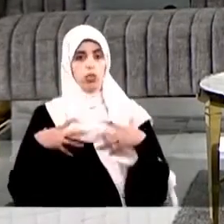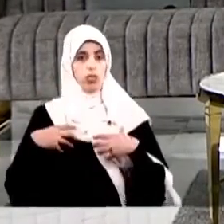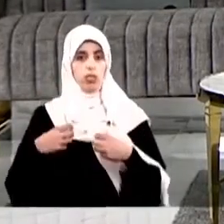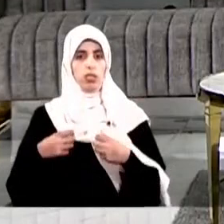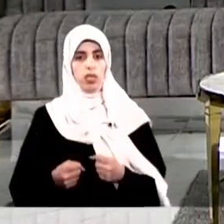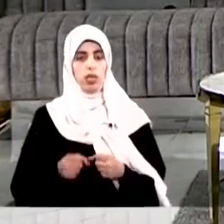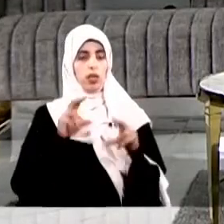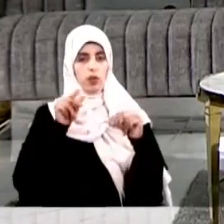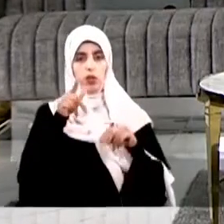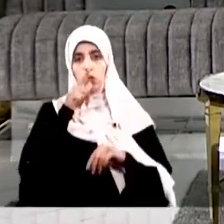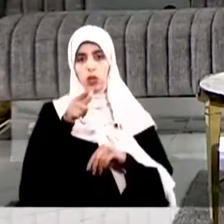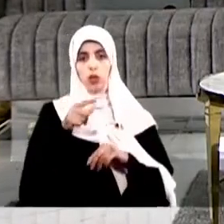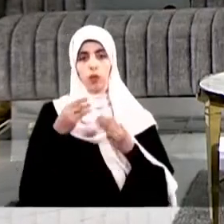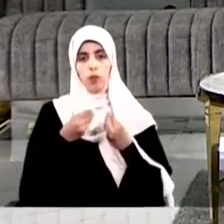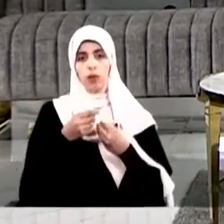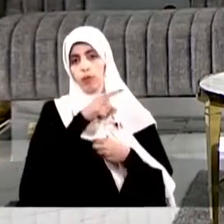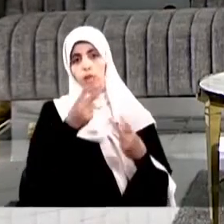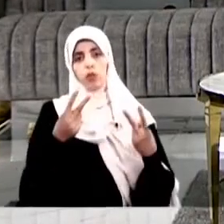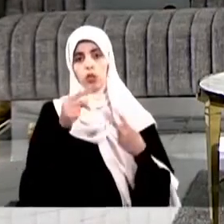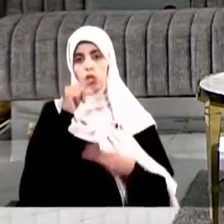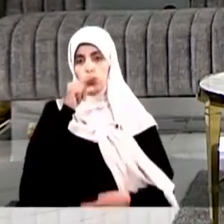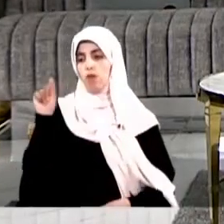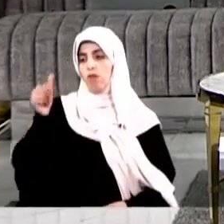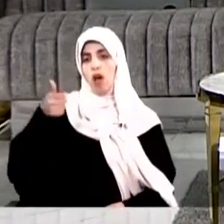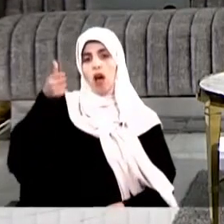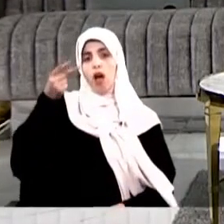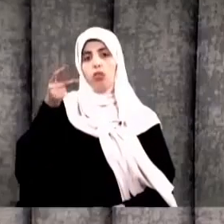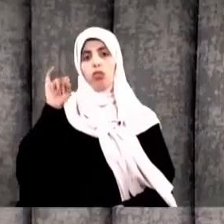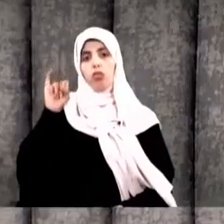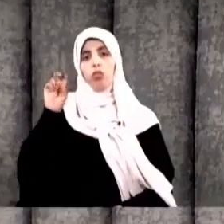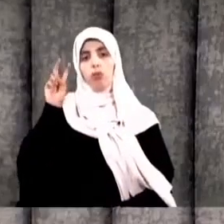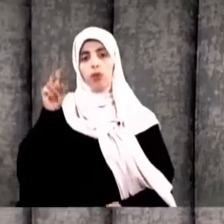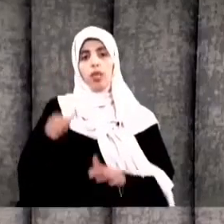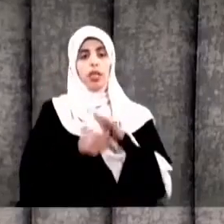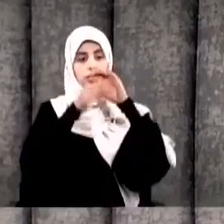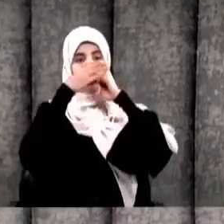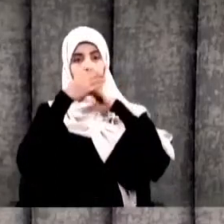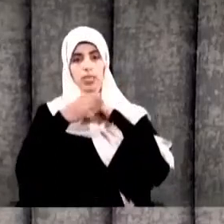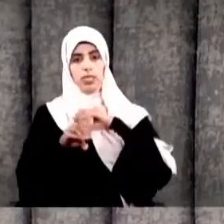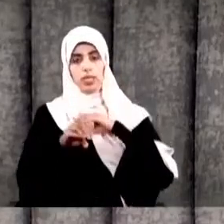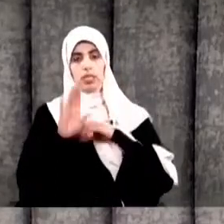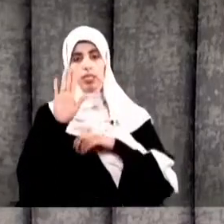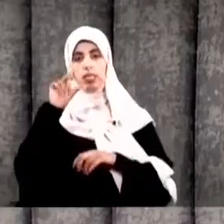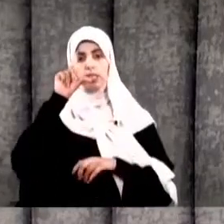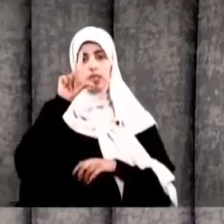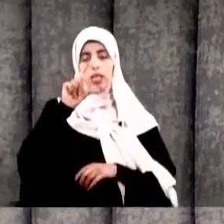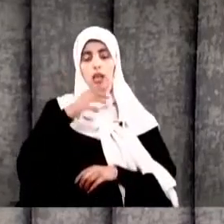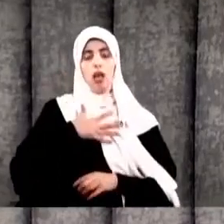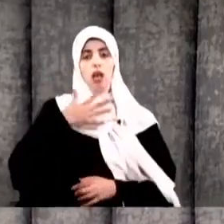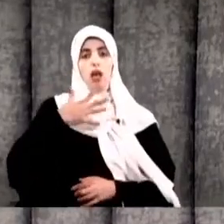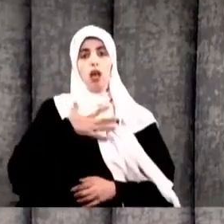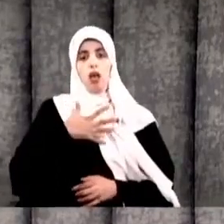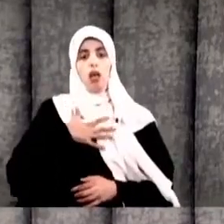الإجراءات التي ذكرتيها. كانت معنا مشاهدينا دكتورة فاطمة بنت محمد اليعقوبية، رئيسة قسم السل والأمراض